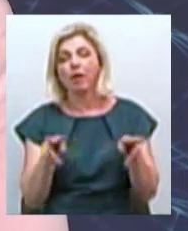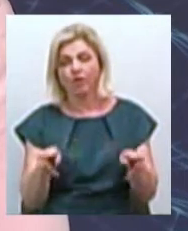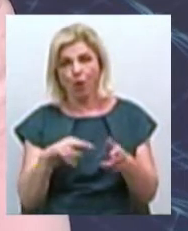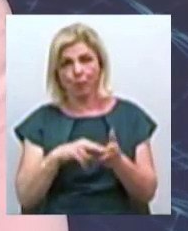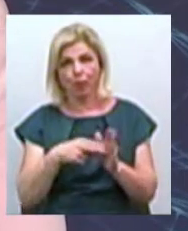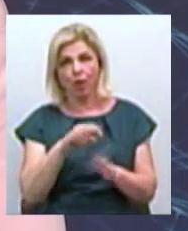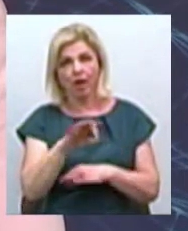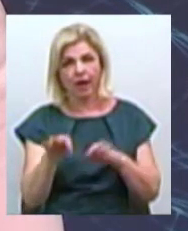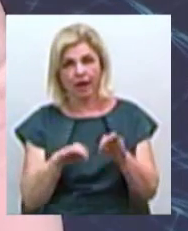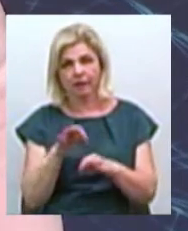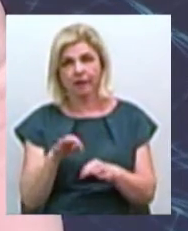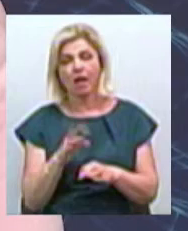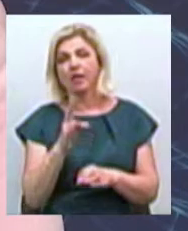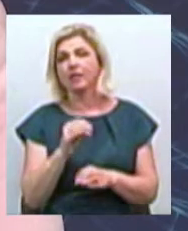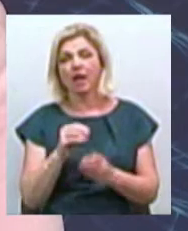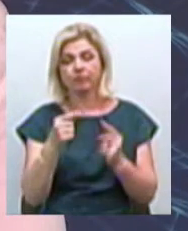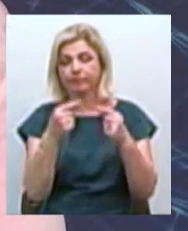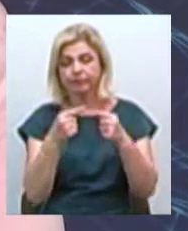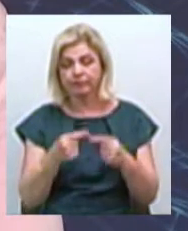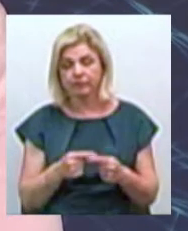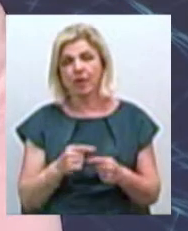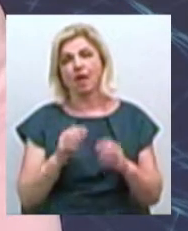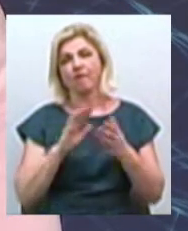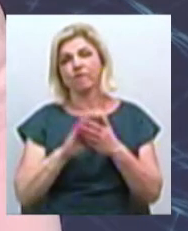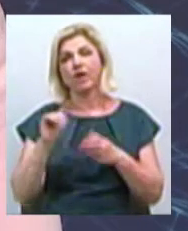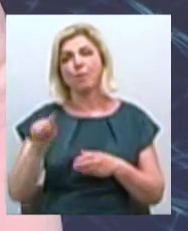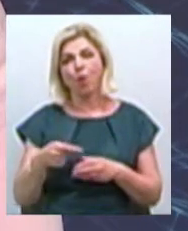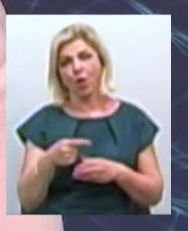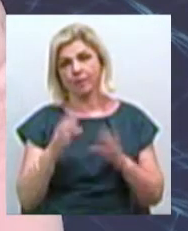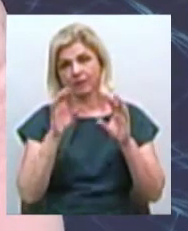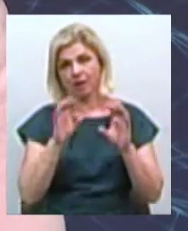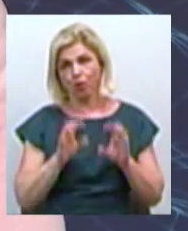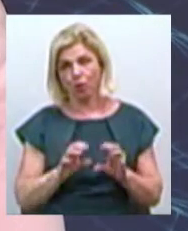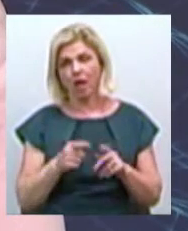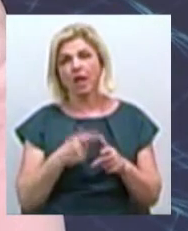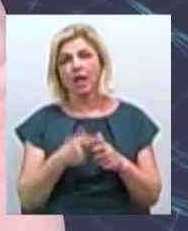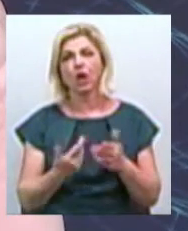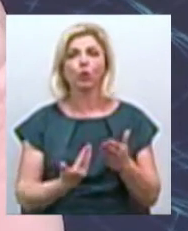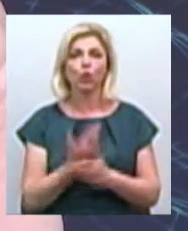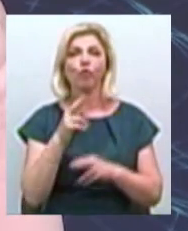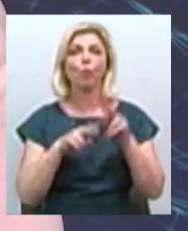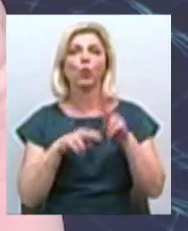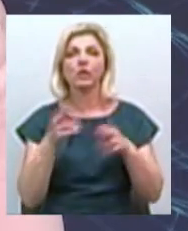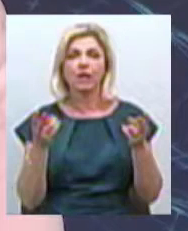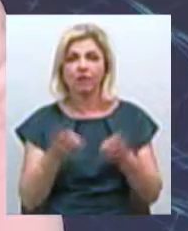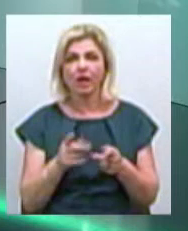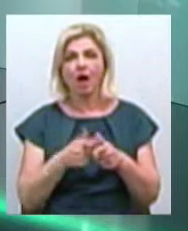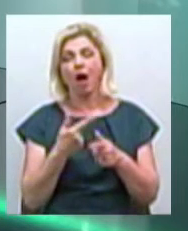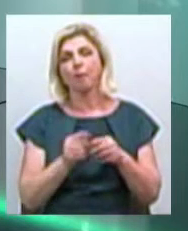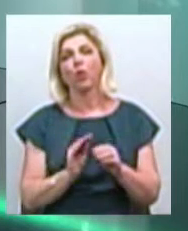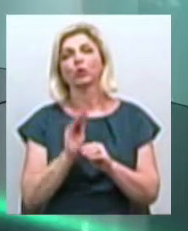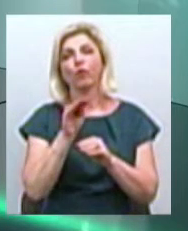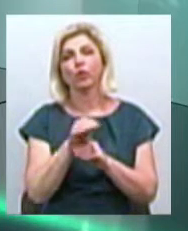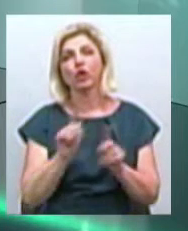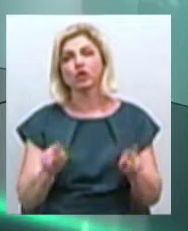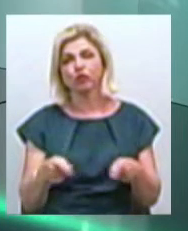якщо вони не відповідають вимогам чинного законодавства або передбачають будівництво нової будівлі або додаткове